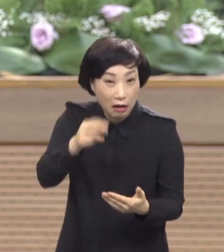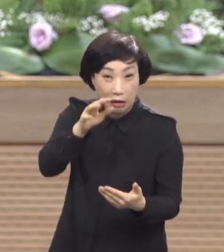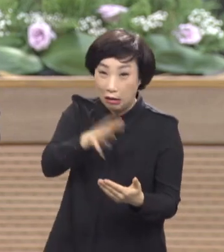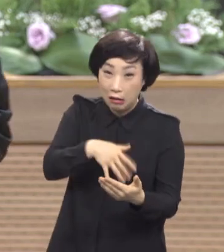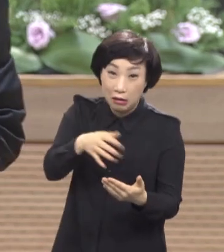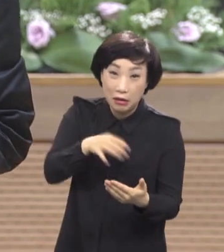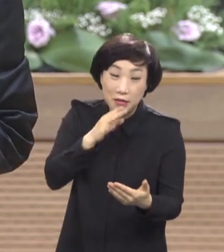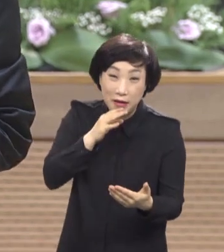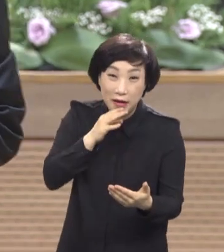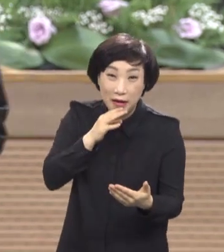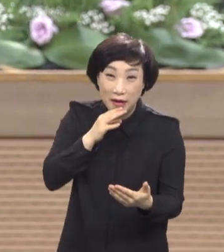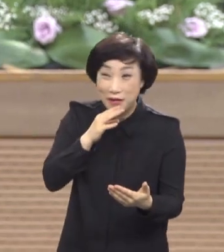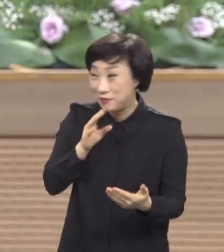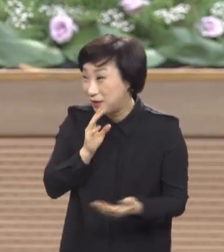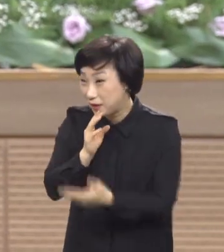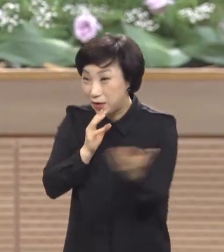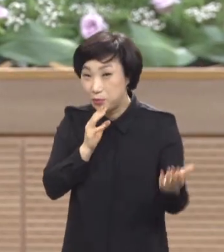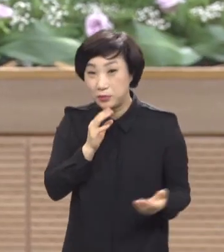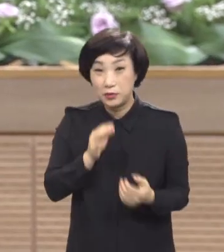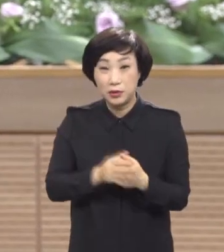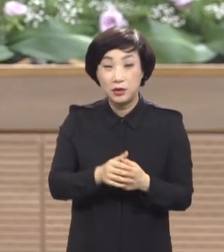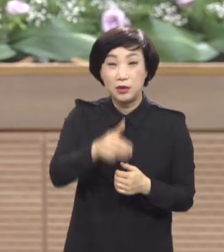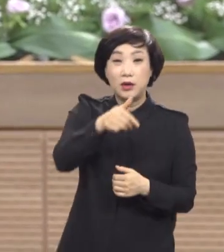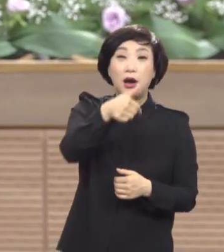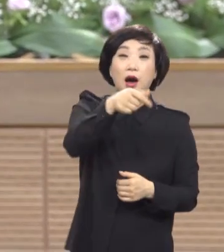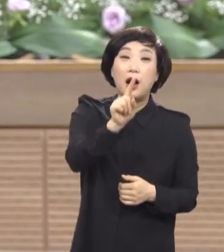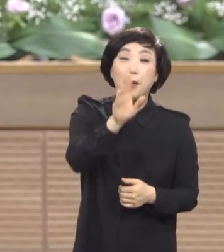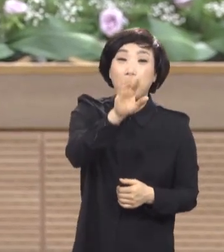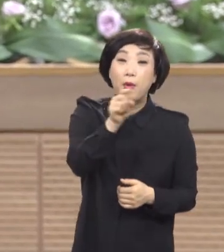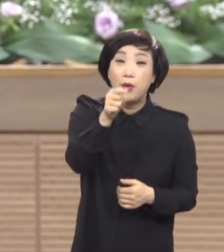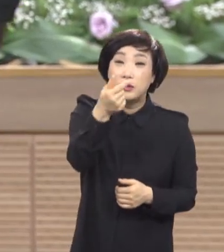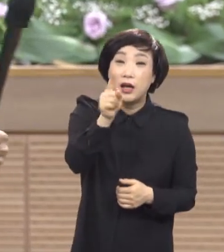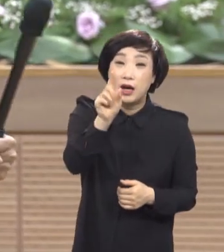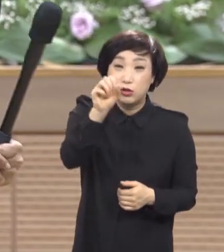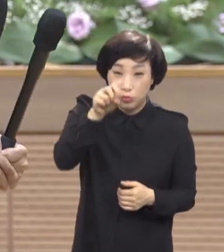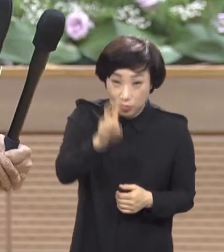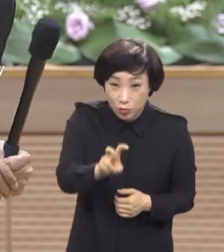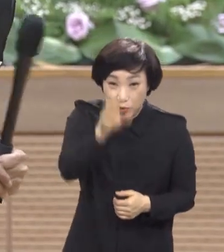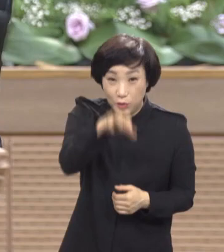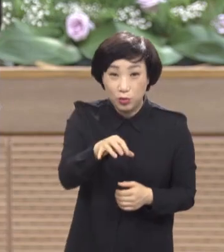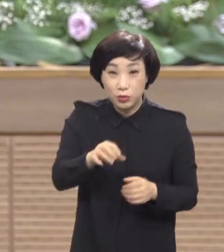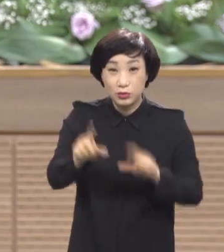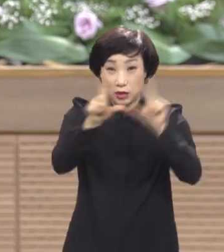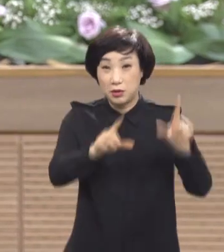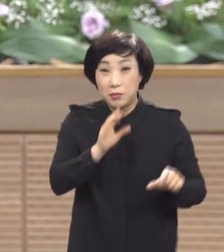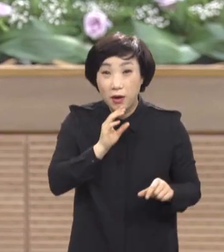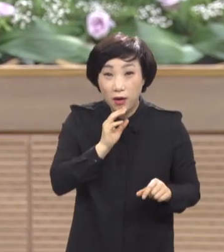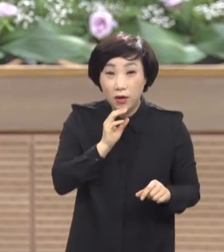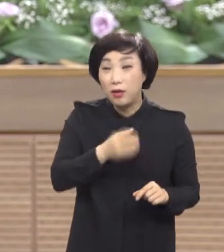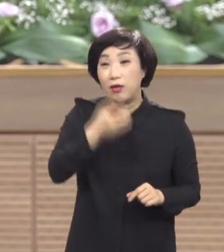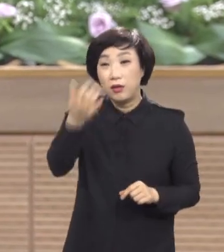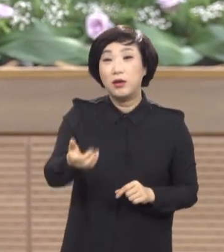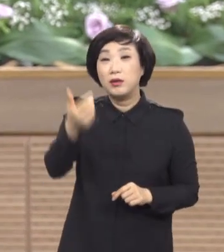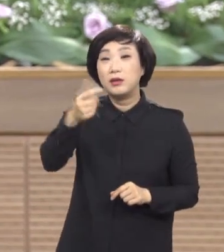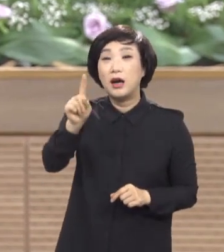어디 그냥 가분함에서 있었다고 그랬어요 나산에서